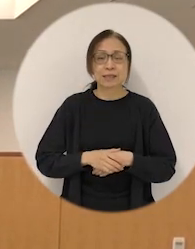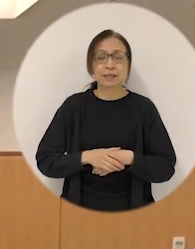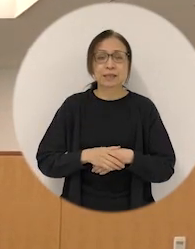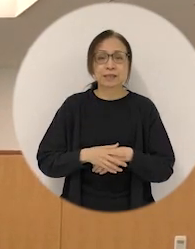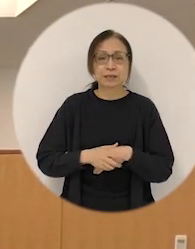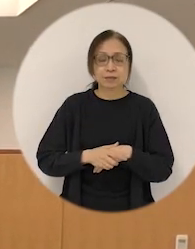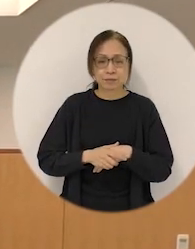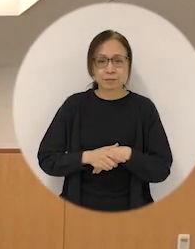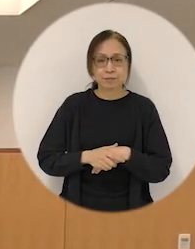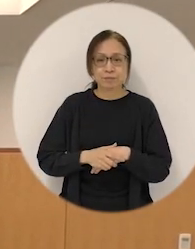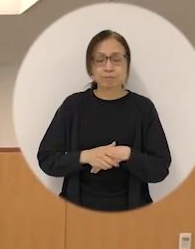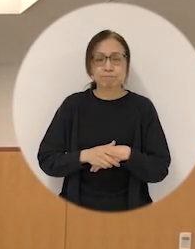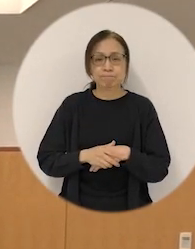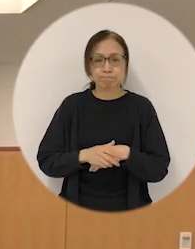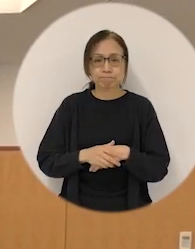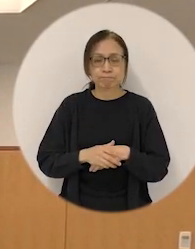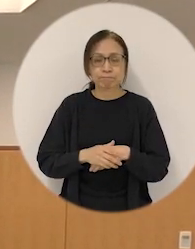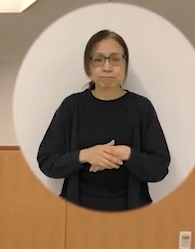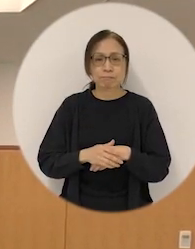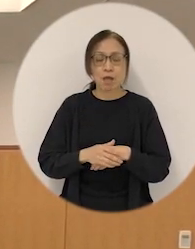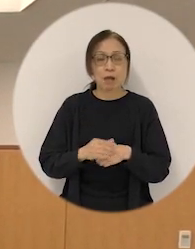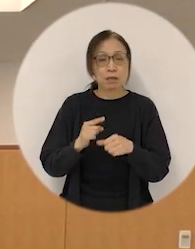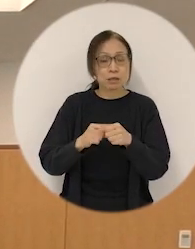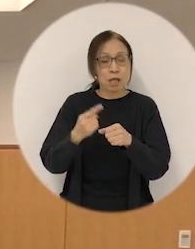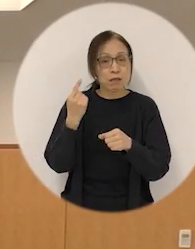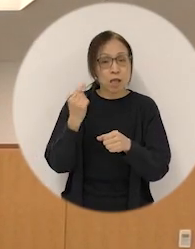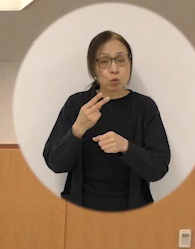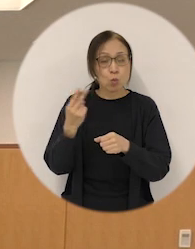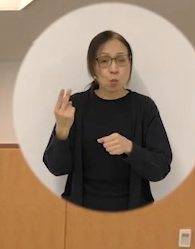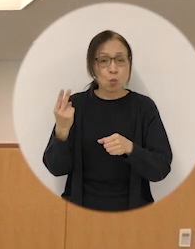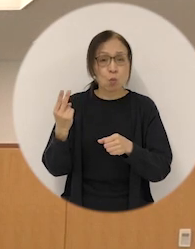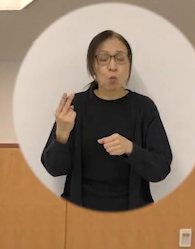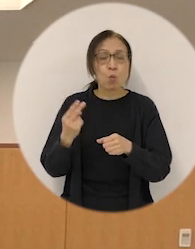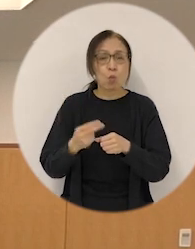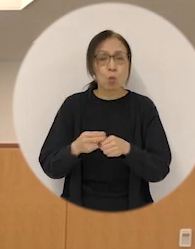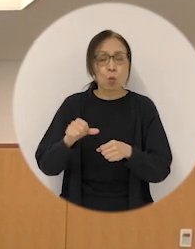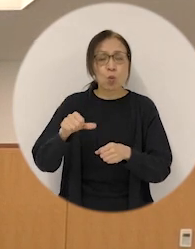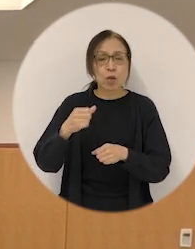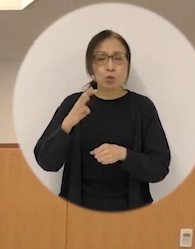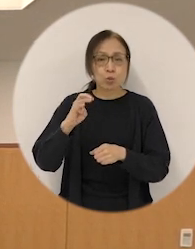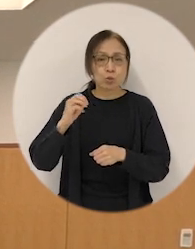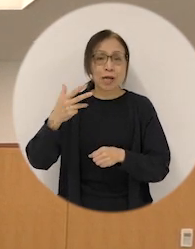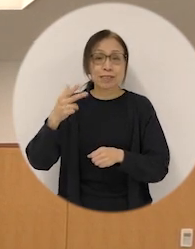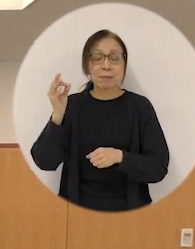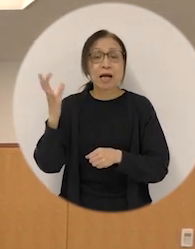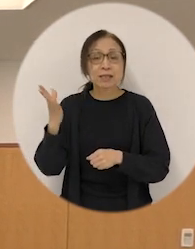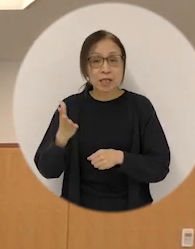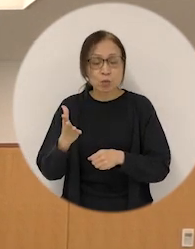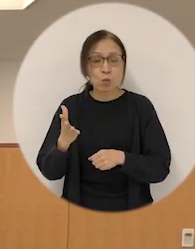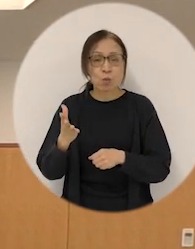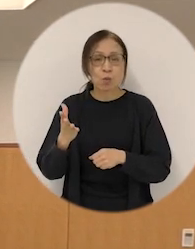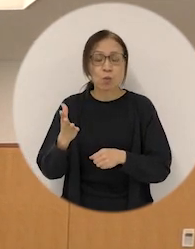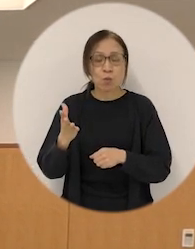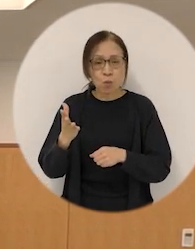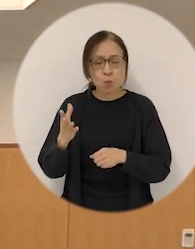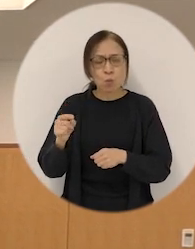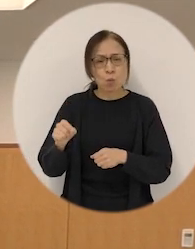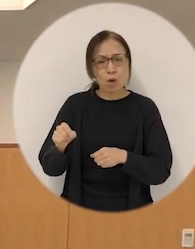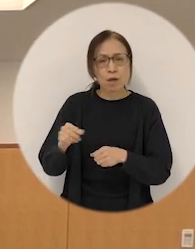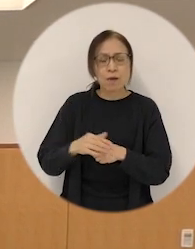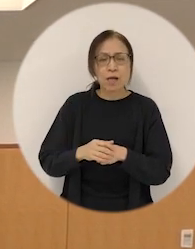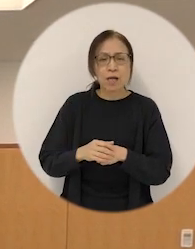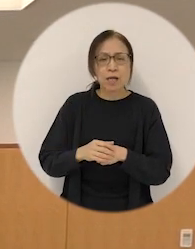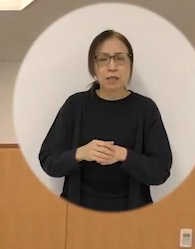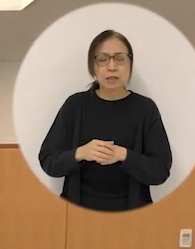についてだったんですけれども、こちら、前年度比、548% とありますが、こちらの、